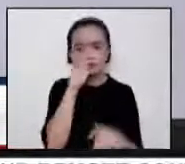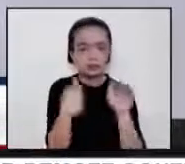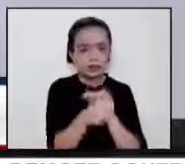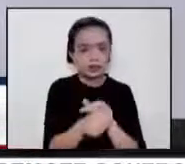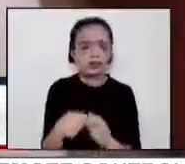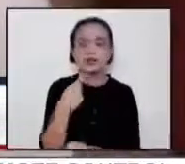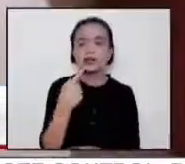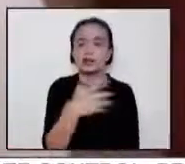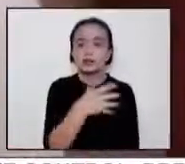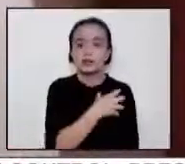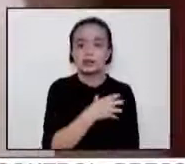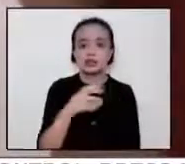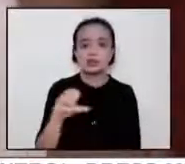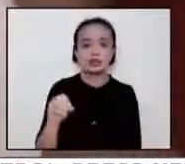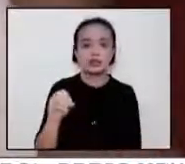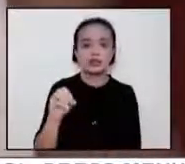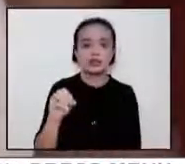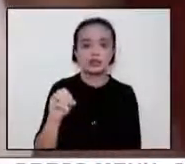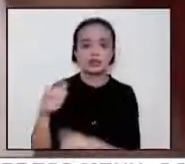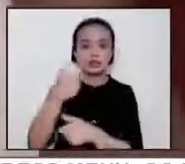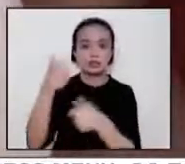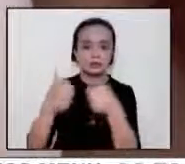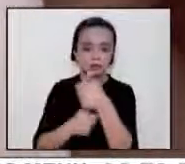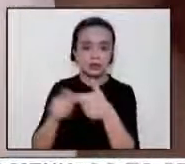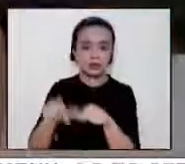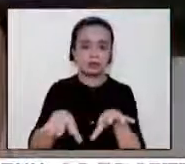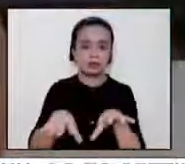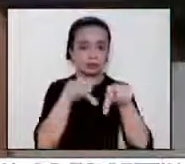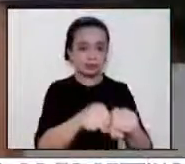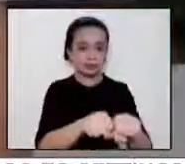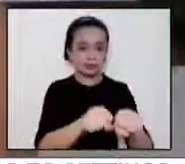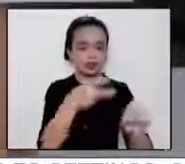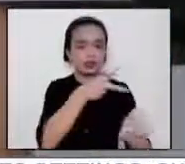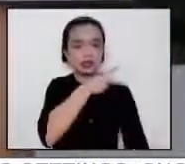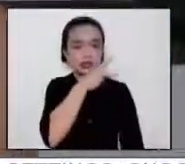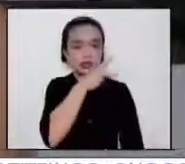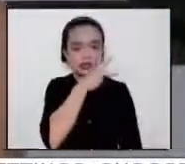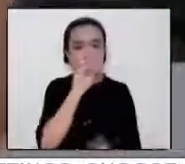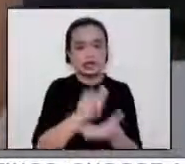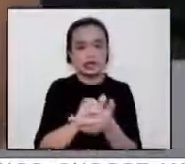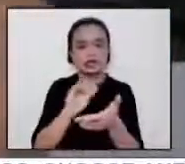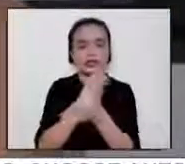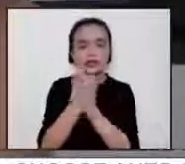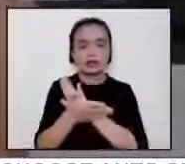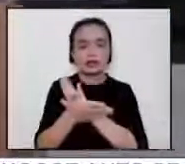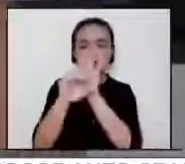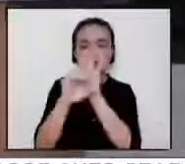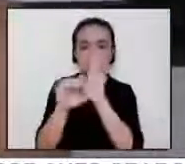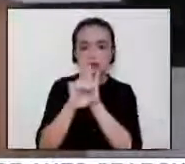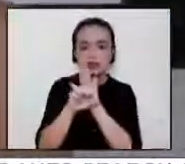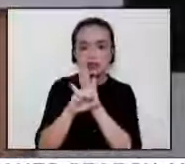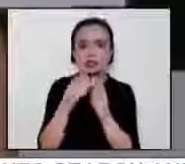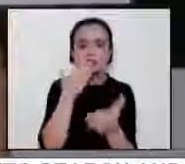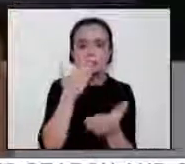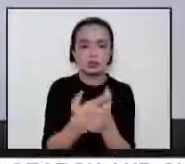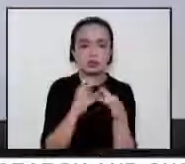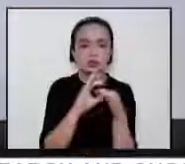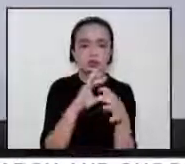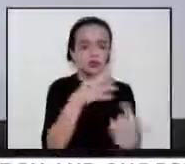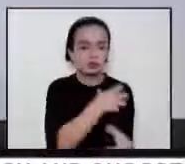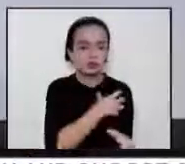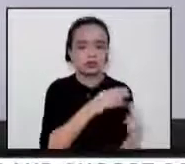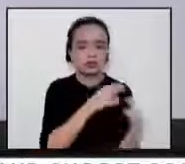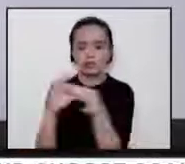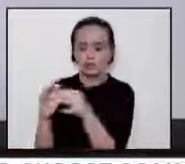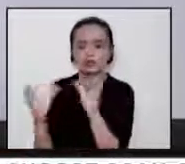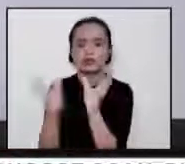Colonel Tabernilla na ang pag-aaresto sa suspect ay isang halimbawa ng magandang ugnayan ng PNP at komunidad.